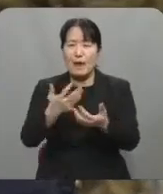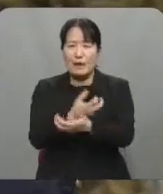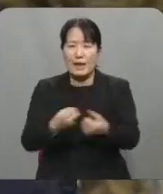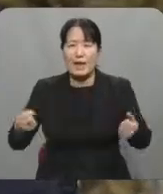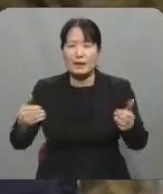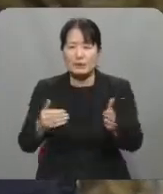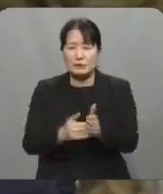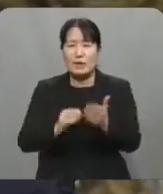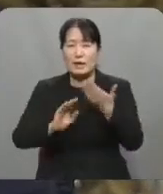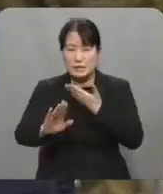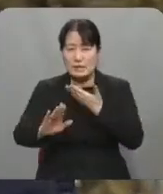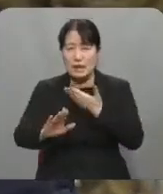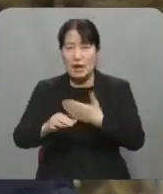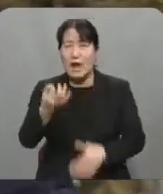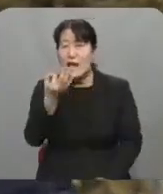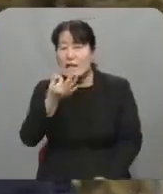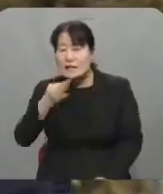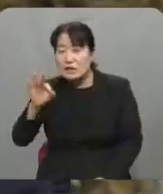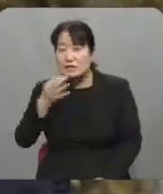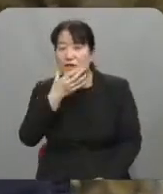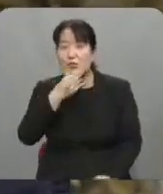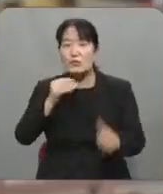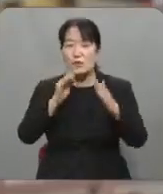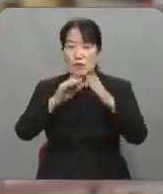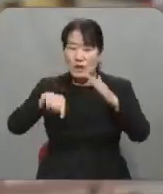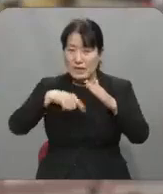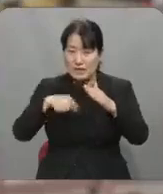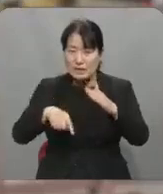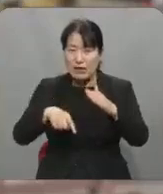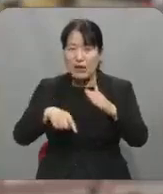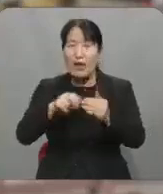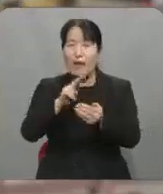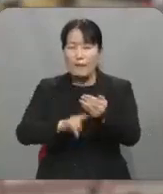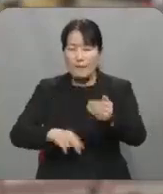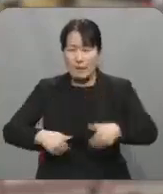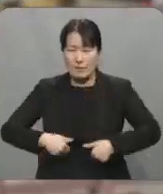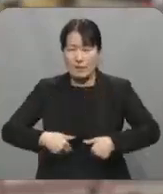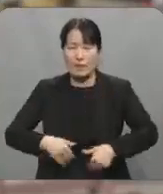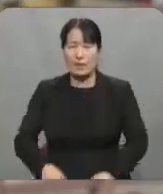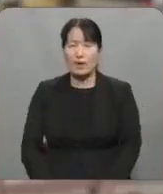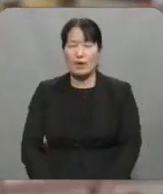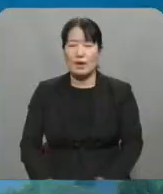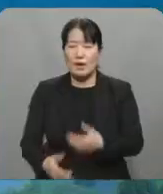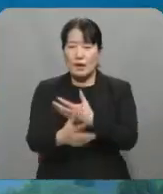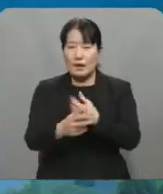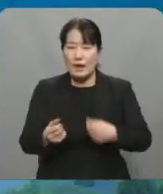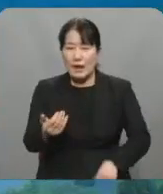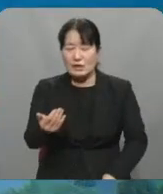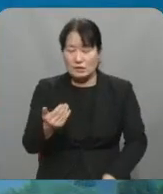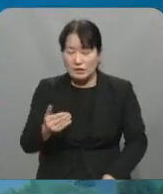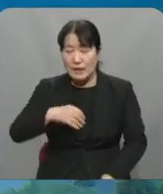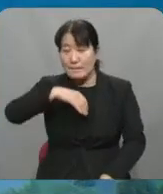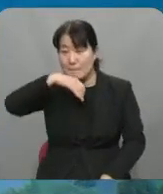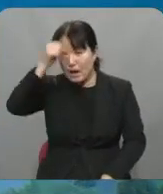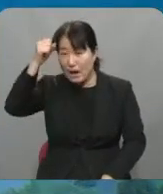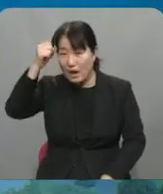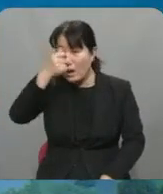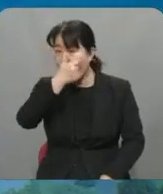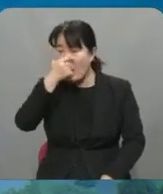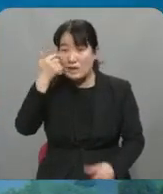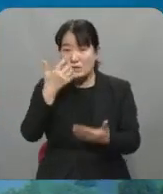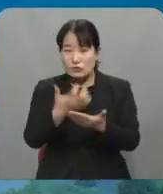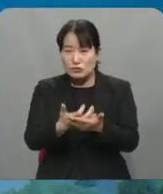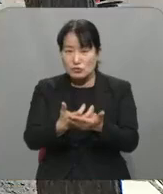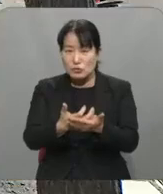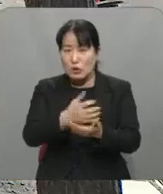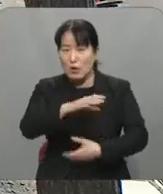중에서 사무소에서 거래 하셔야 안전합니다 강릉시는 계약도 하기 전에 당첨 건 형태로 거래하는